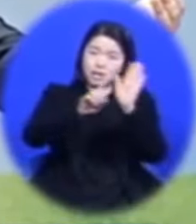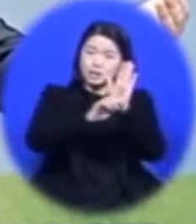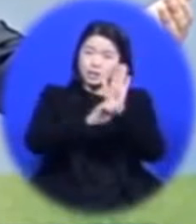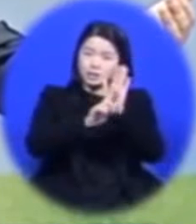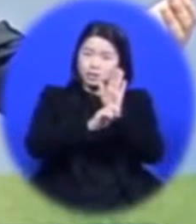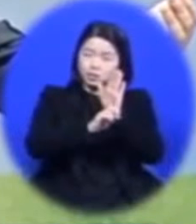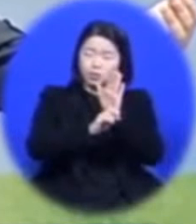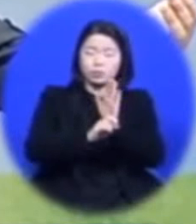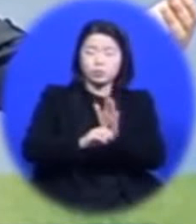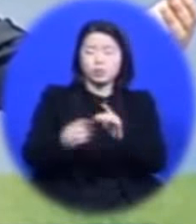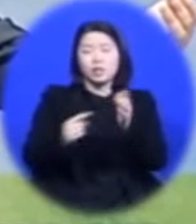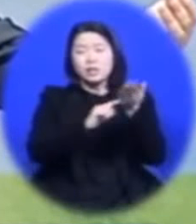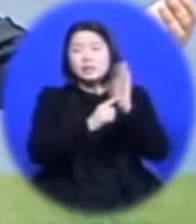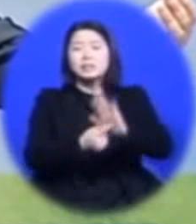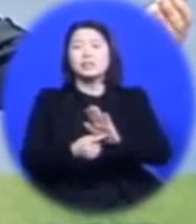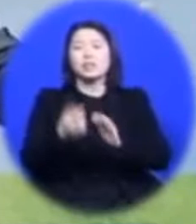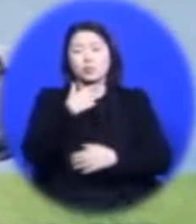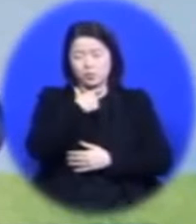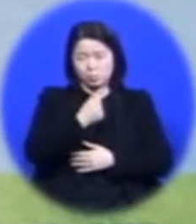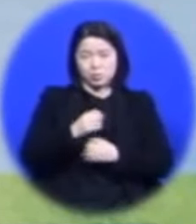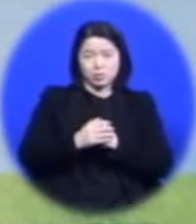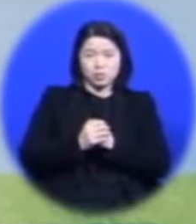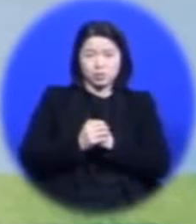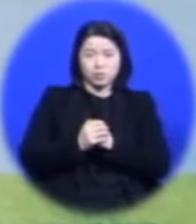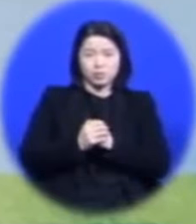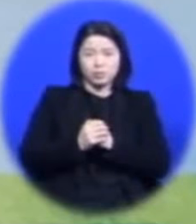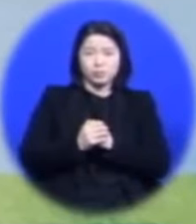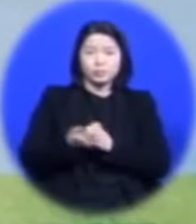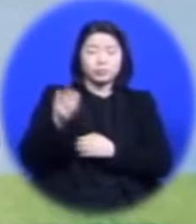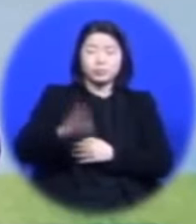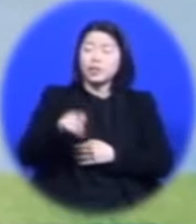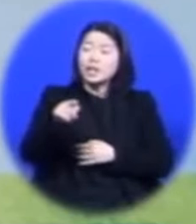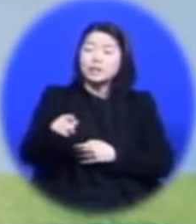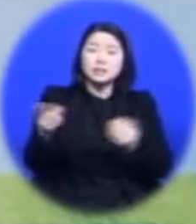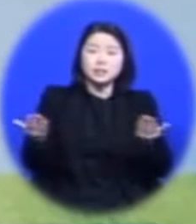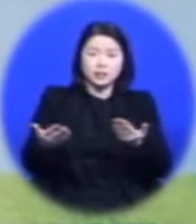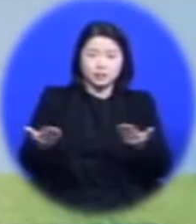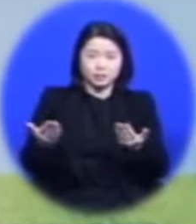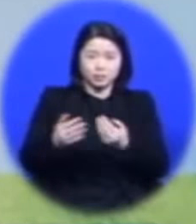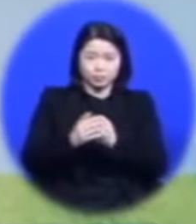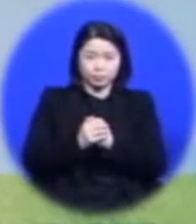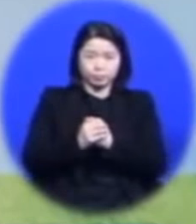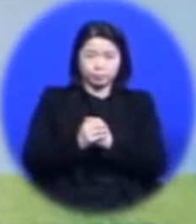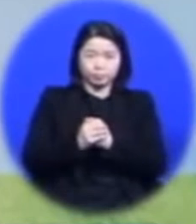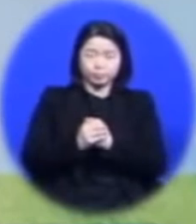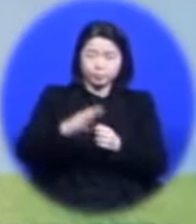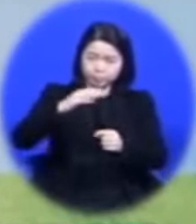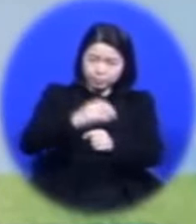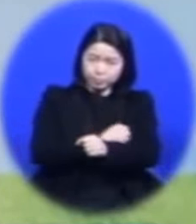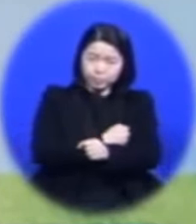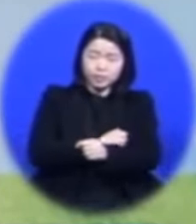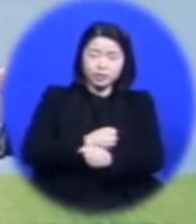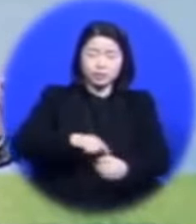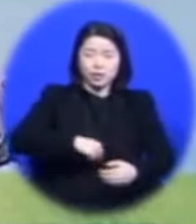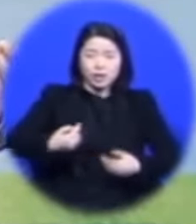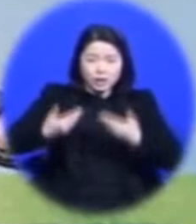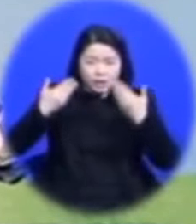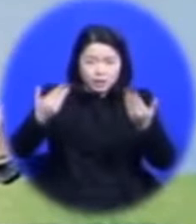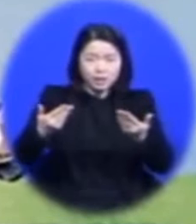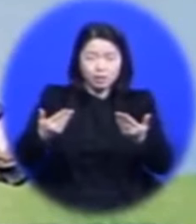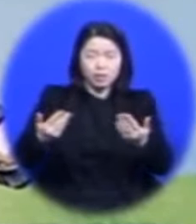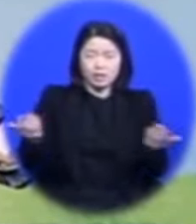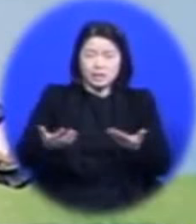드러내고 싶었어요 근 그 일은 엄청난 희생과 작업이